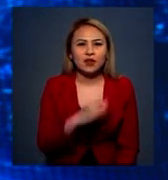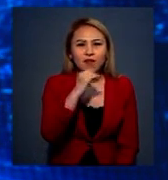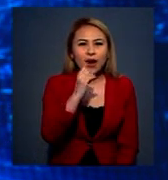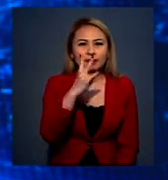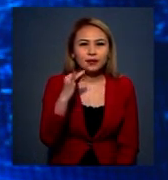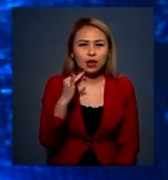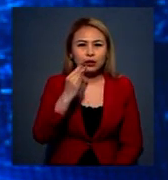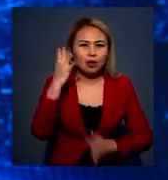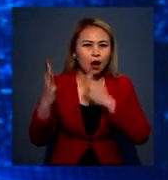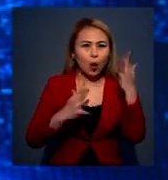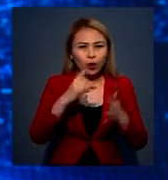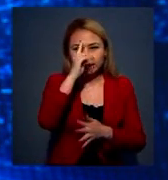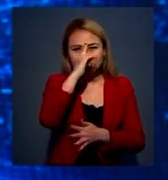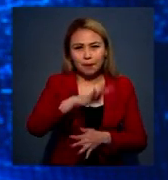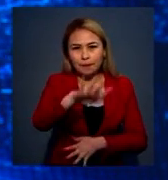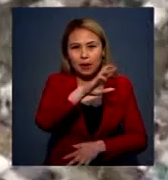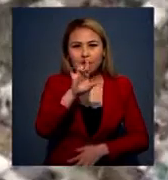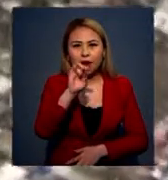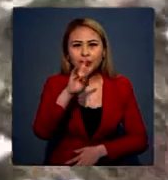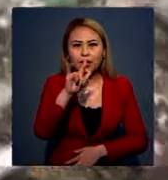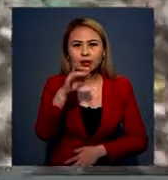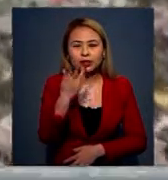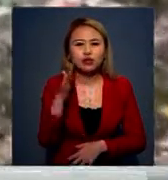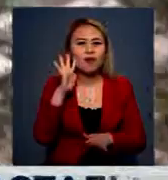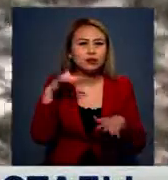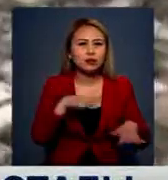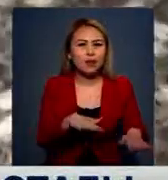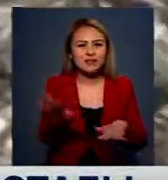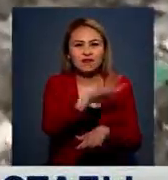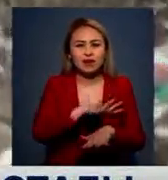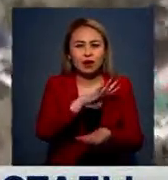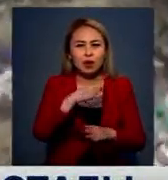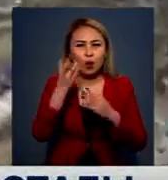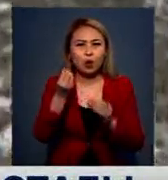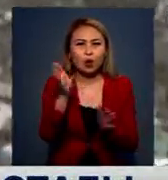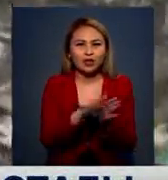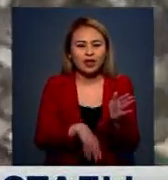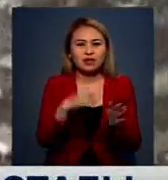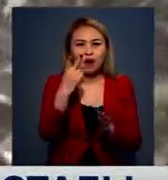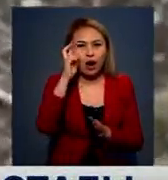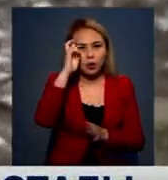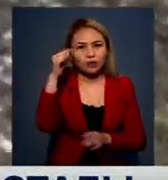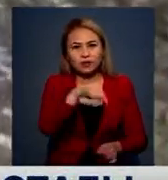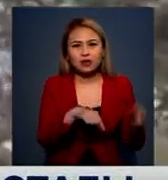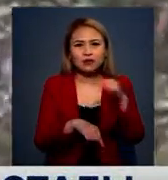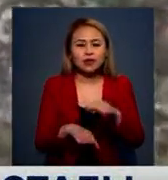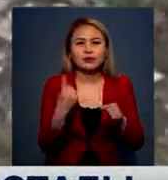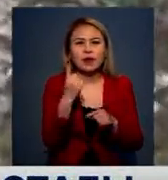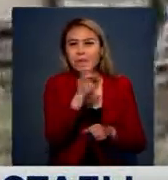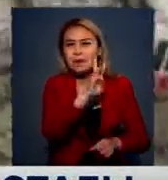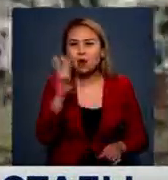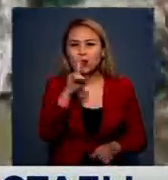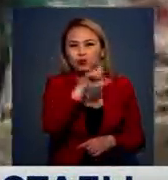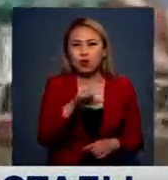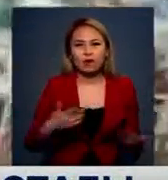Фани тропикалық дауылы Үндістан мен Бангладештің мұхит жағалауындағы аймақтарда ойран салды. Екі мемлекетте қауіпті аймағында 1